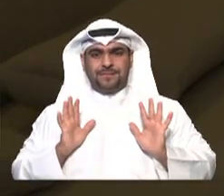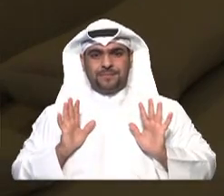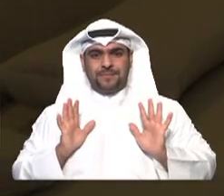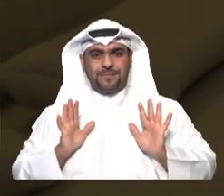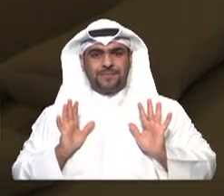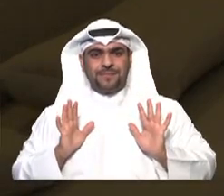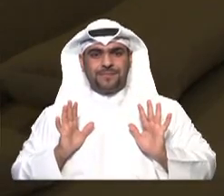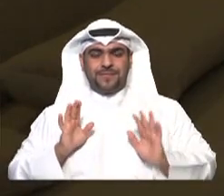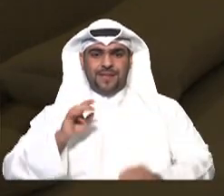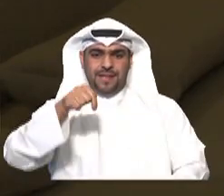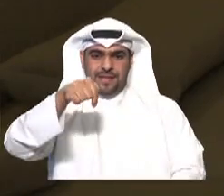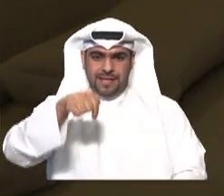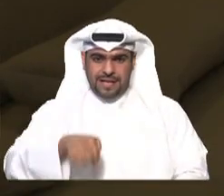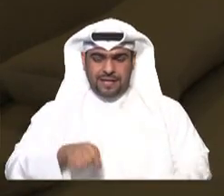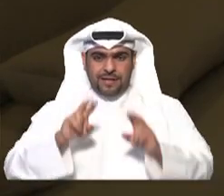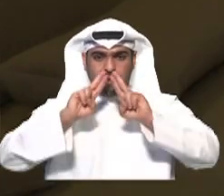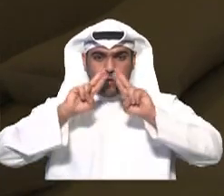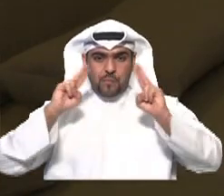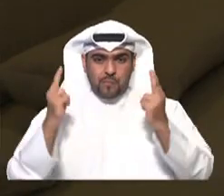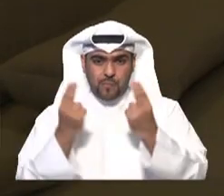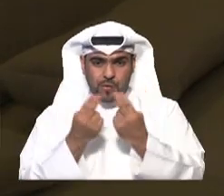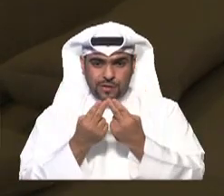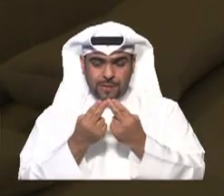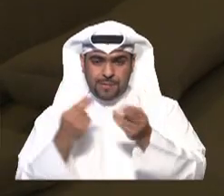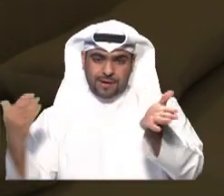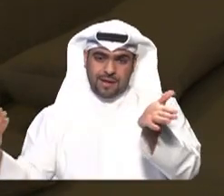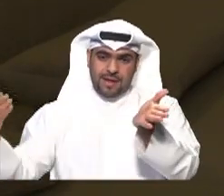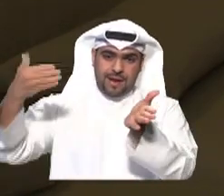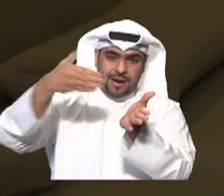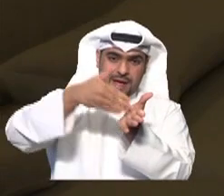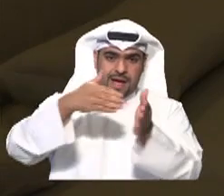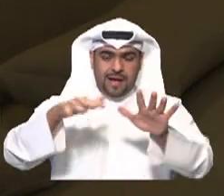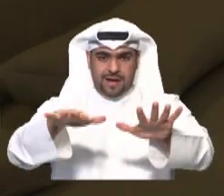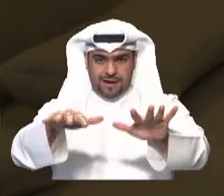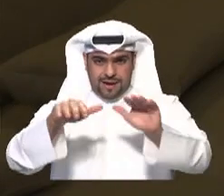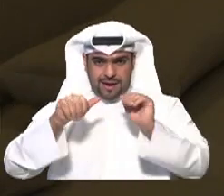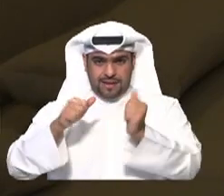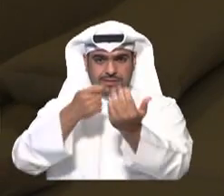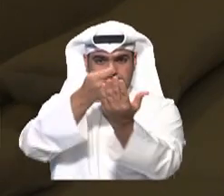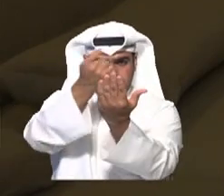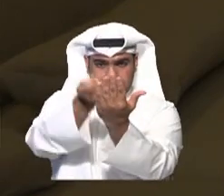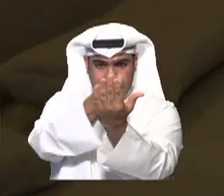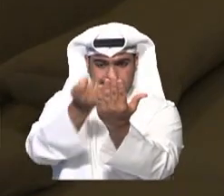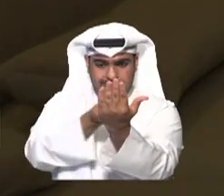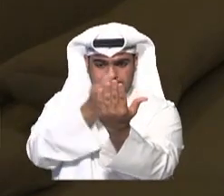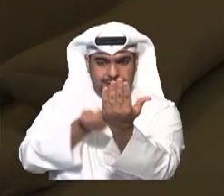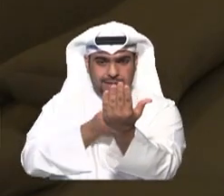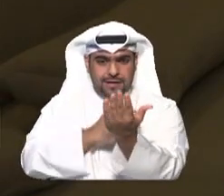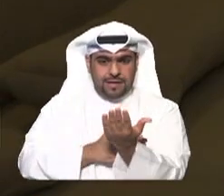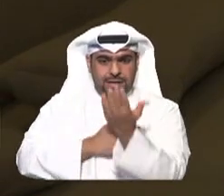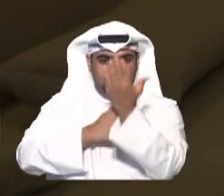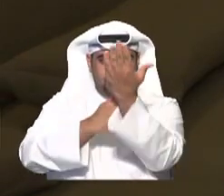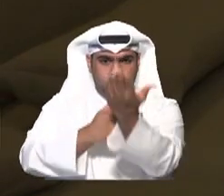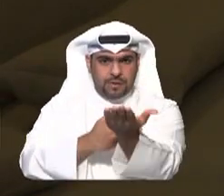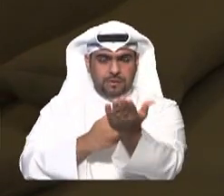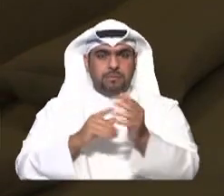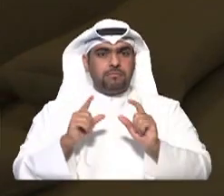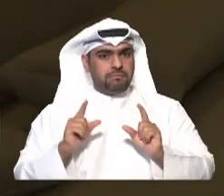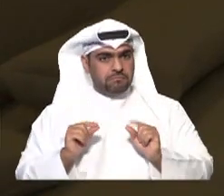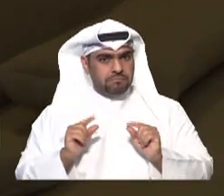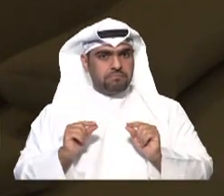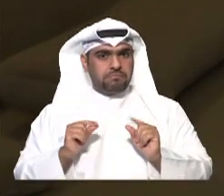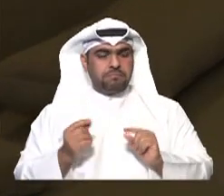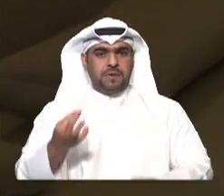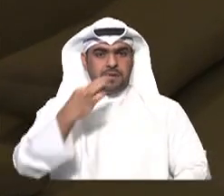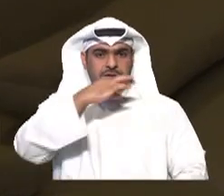فنتيجتها دائما في كل نهاية المؤتمرات تكون نتيجة طيبة